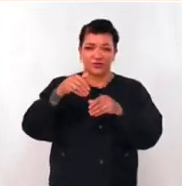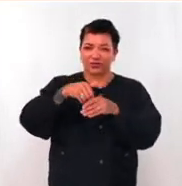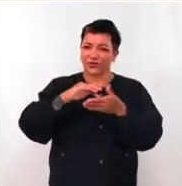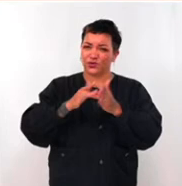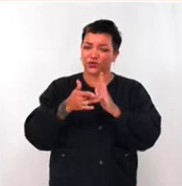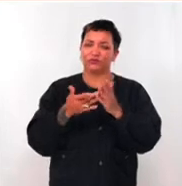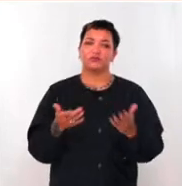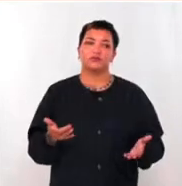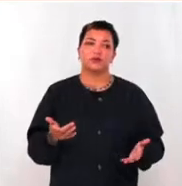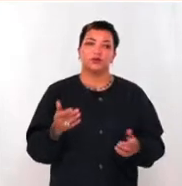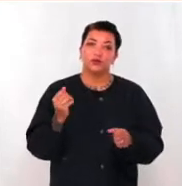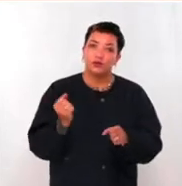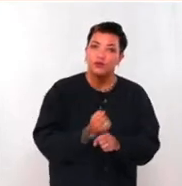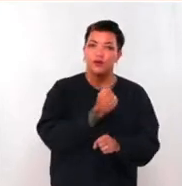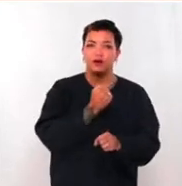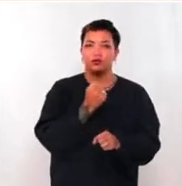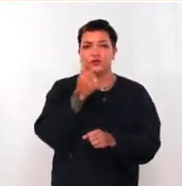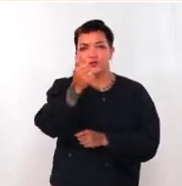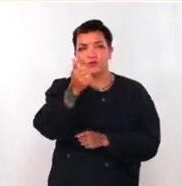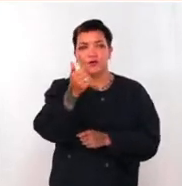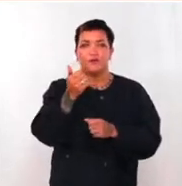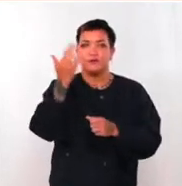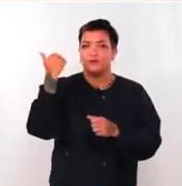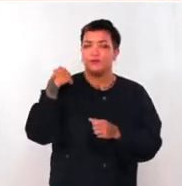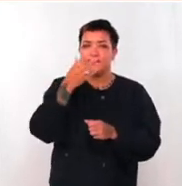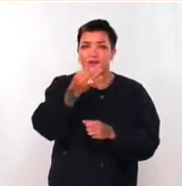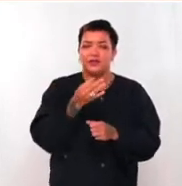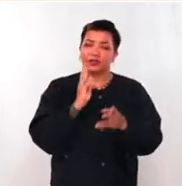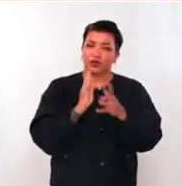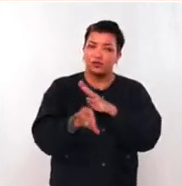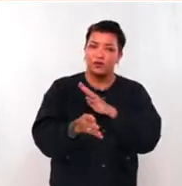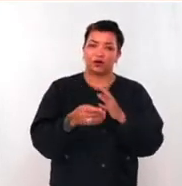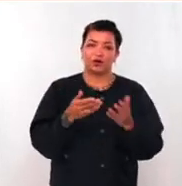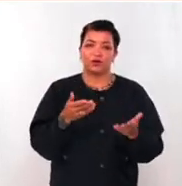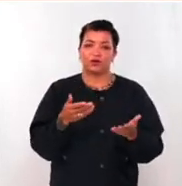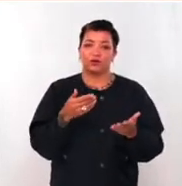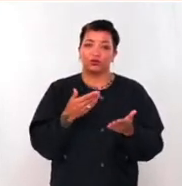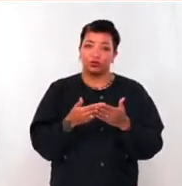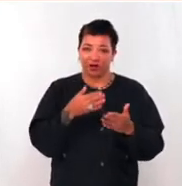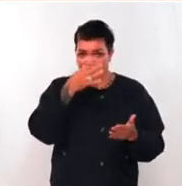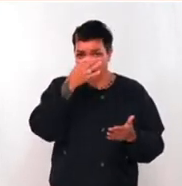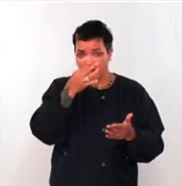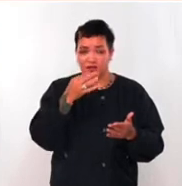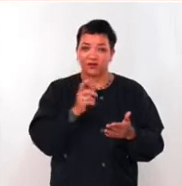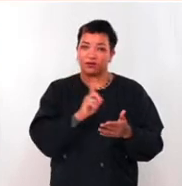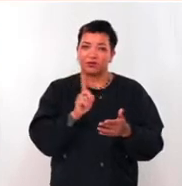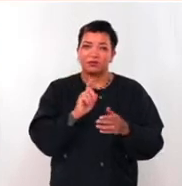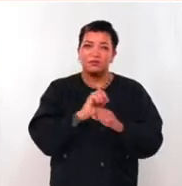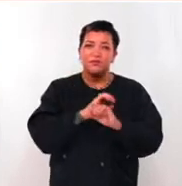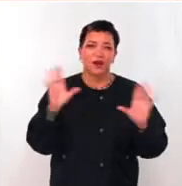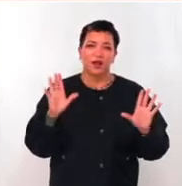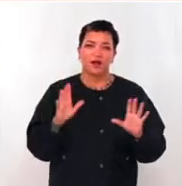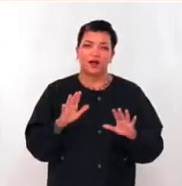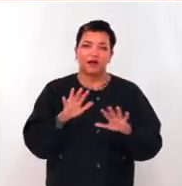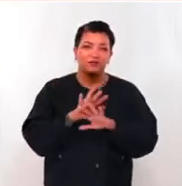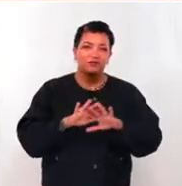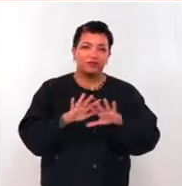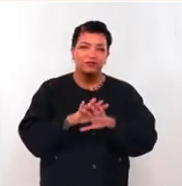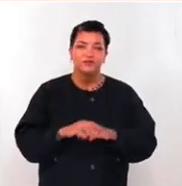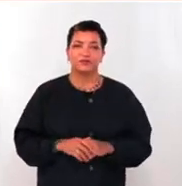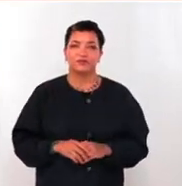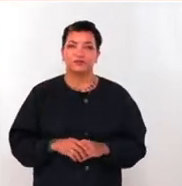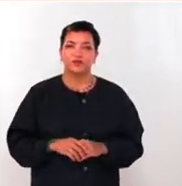transparent comme vous l'aviez annoncé. Jusqu'au bout de ce rapport, c'est raté. Et ensuite, je souhaitais à mon tour évoquer la question de la propreté de la